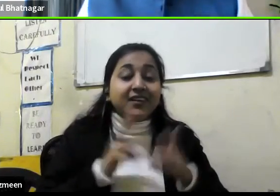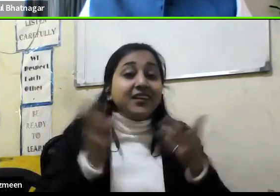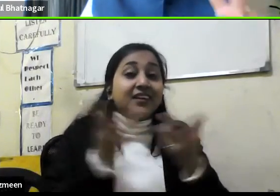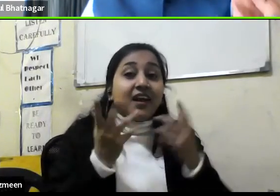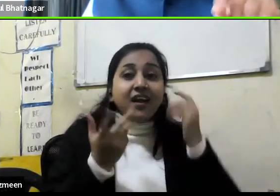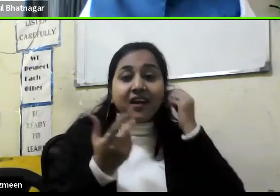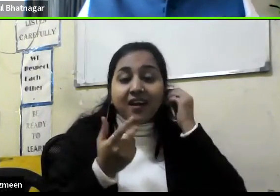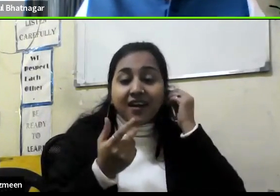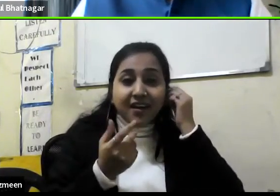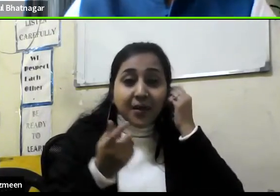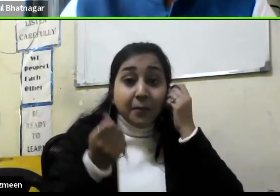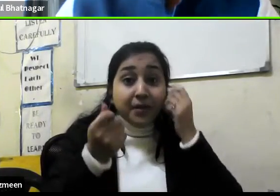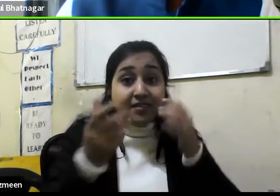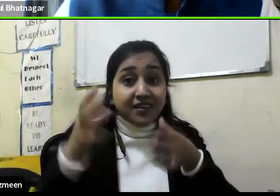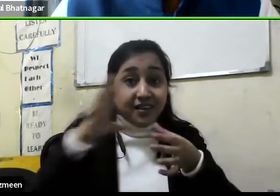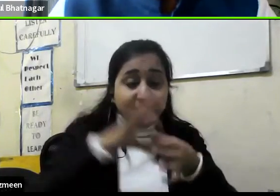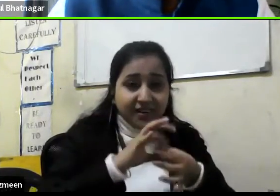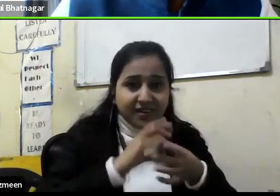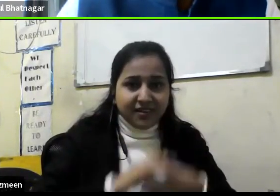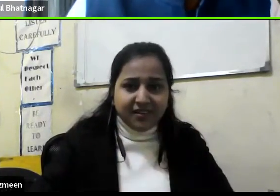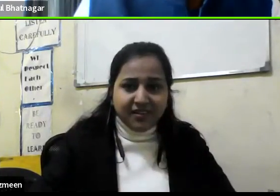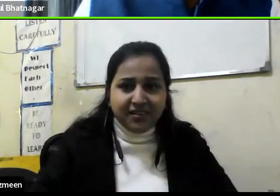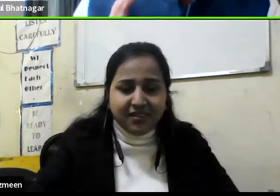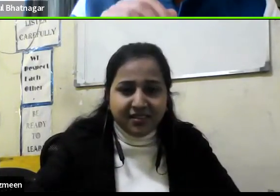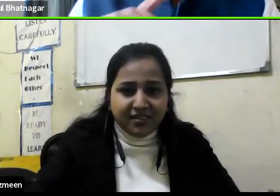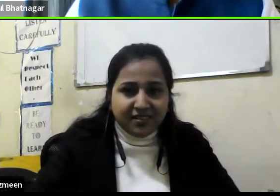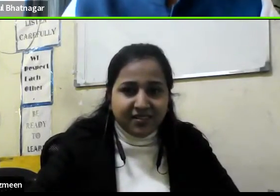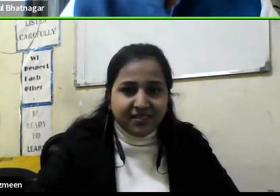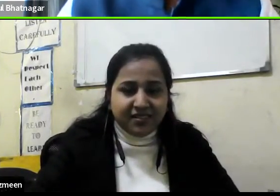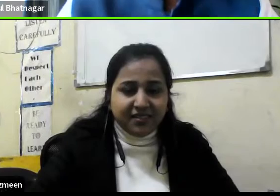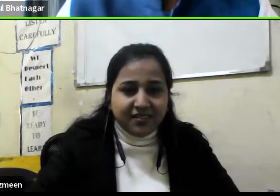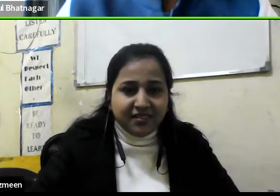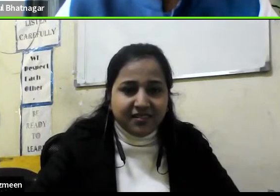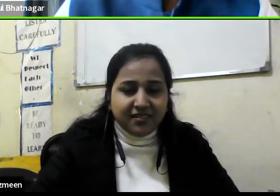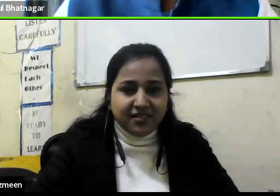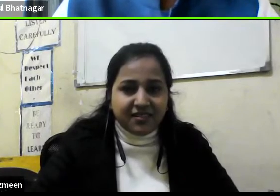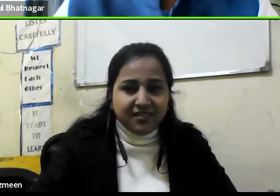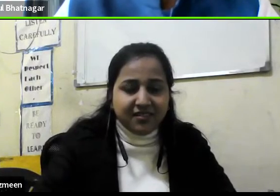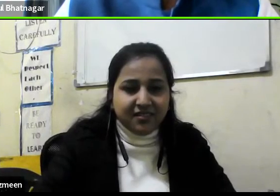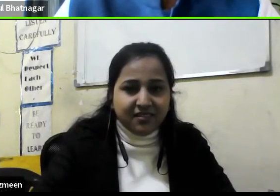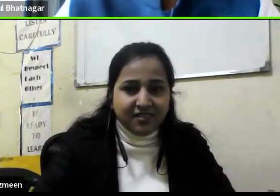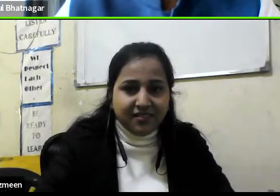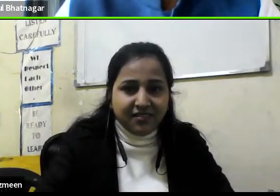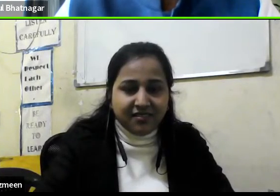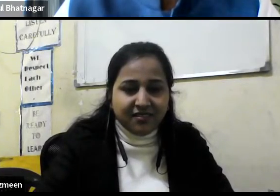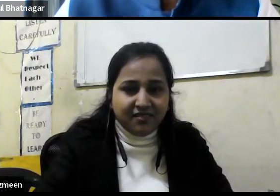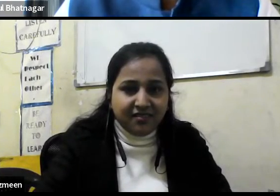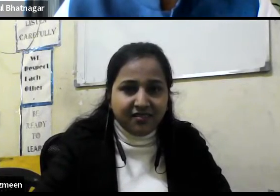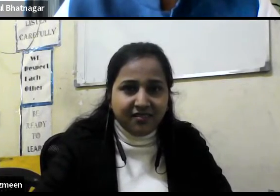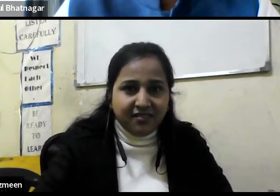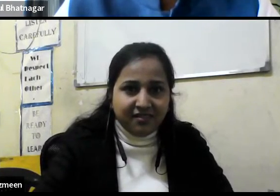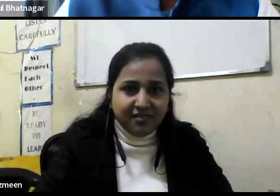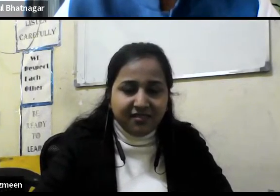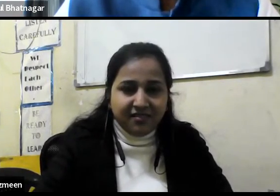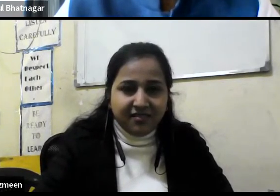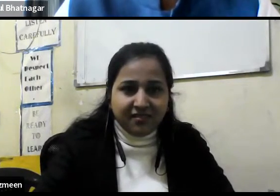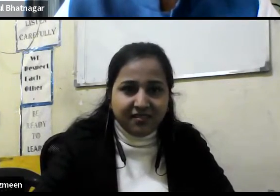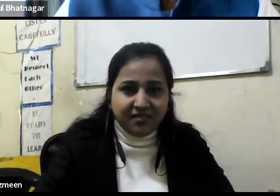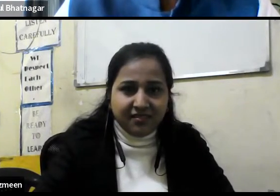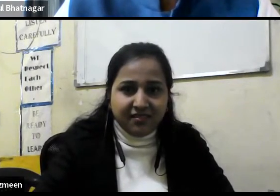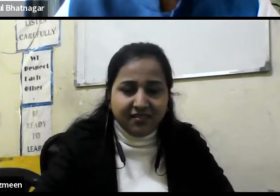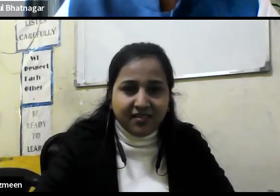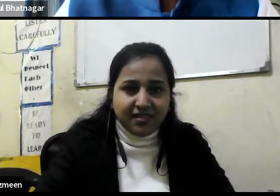यू. I mean, sorry, I don't want to deviate from the topic, but रंजन जी, आपके लिए क्वेश्चन आंसर बॉक्स में